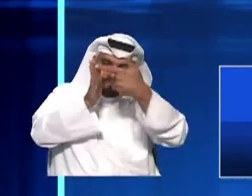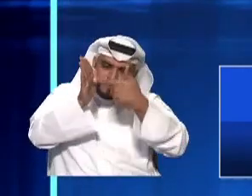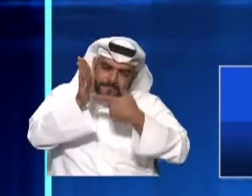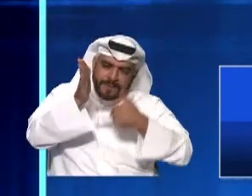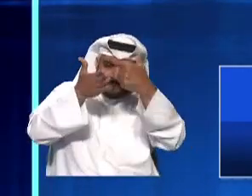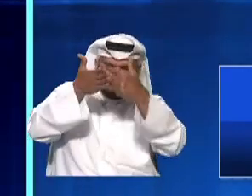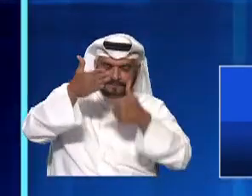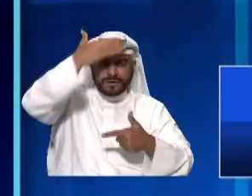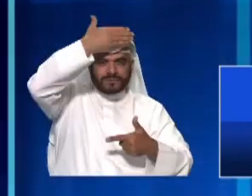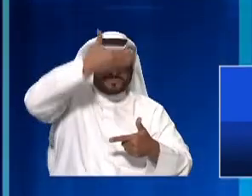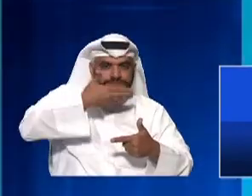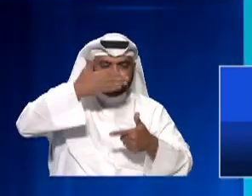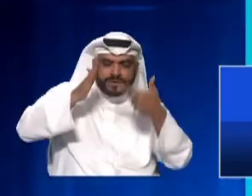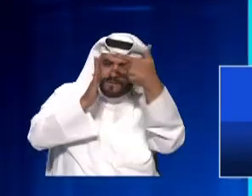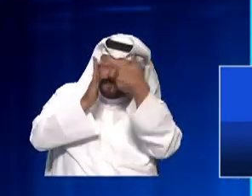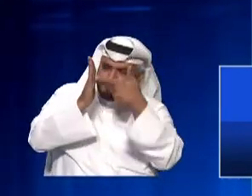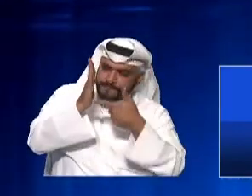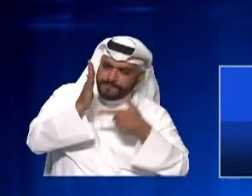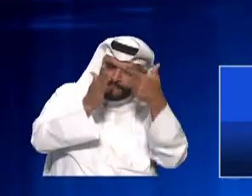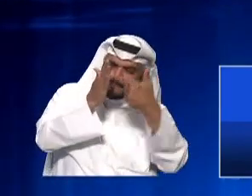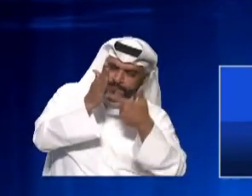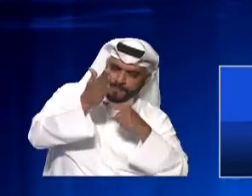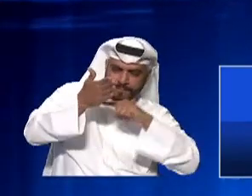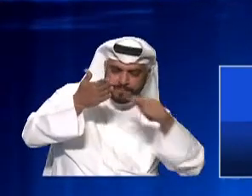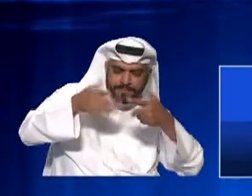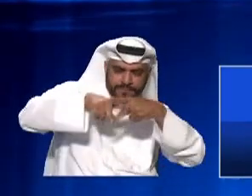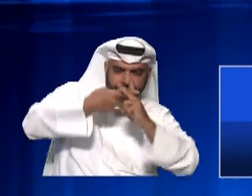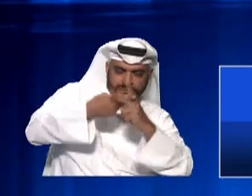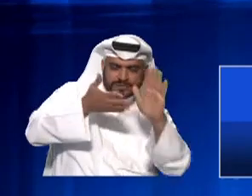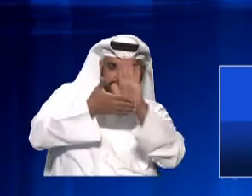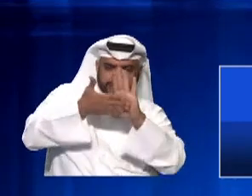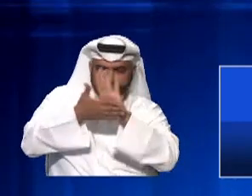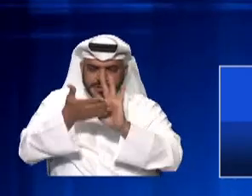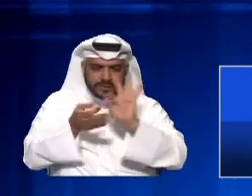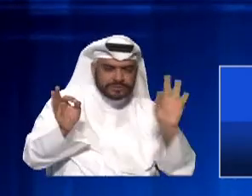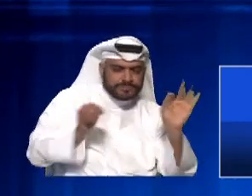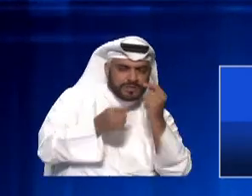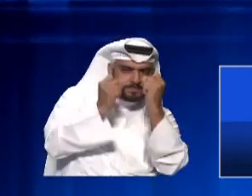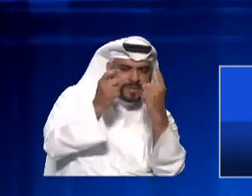3 سنوات تشمل تنفيذ أعمال صيانة وإصلاح حسب الحاجة